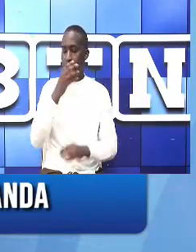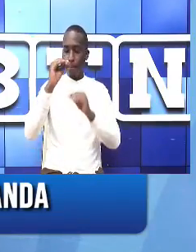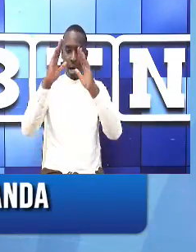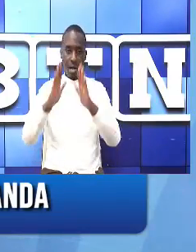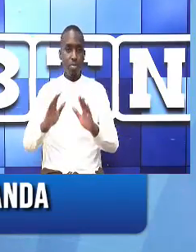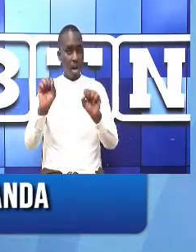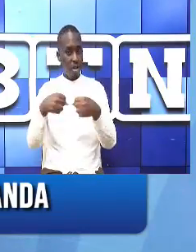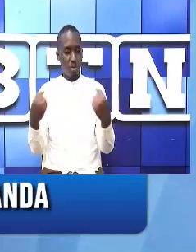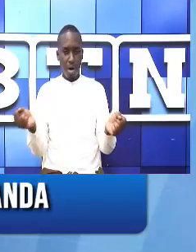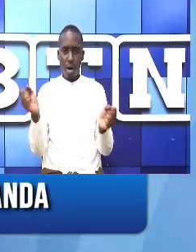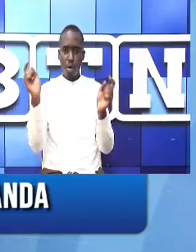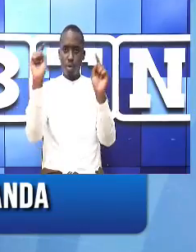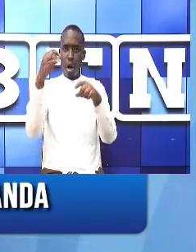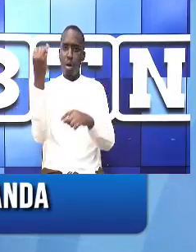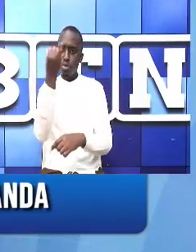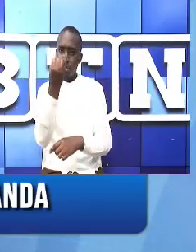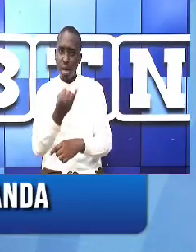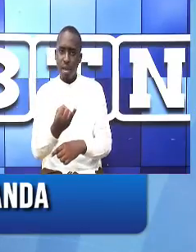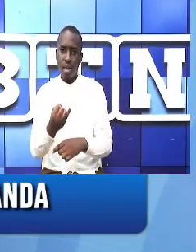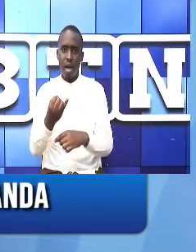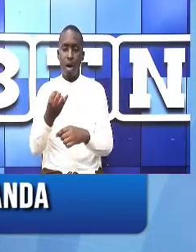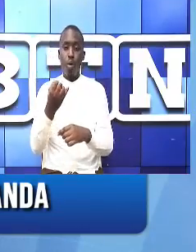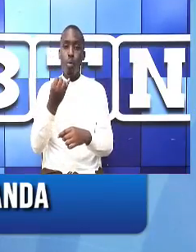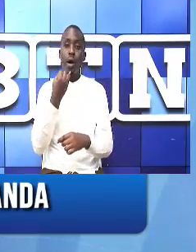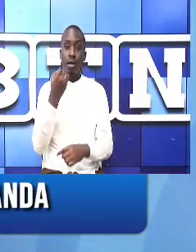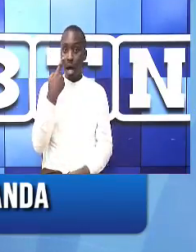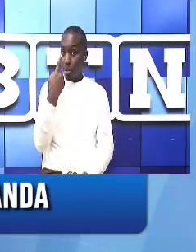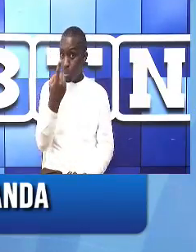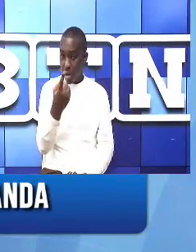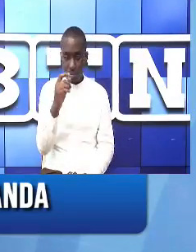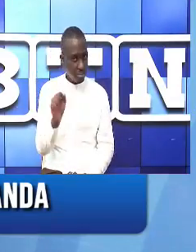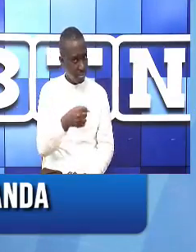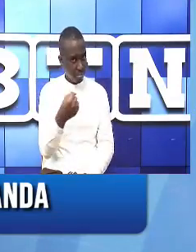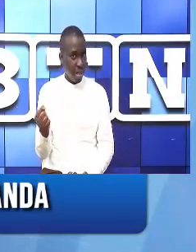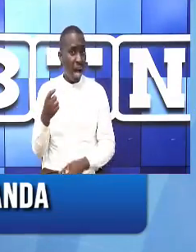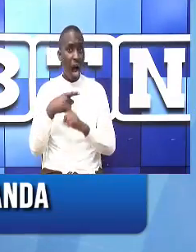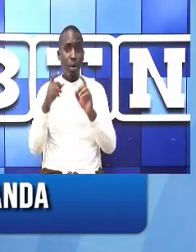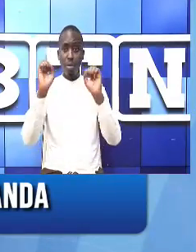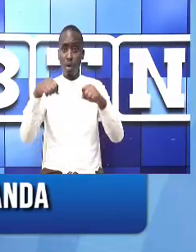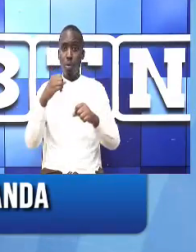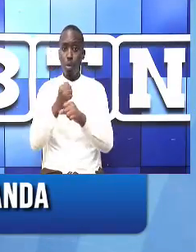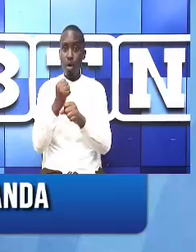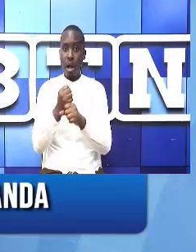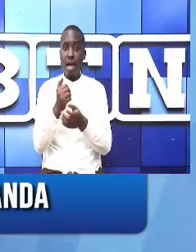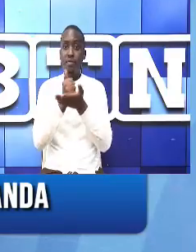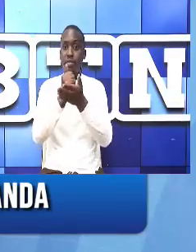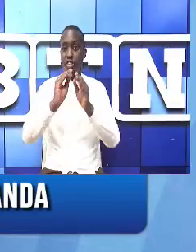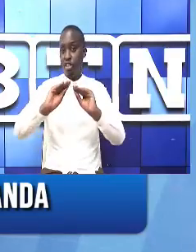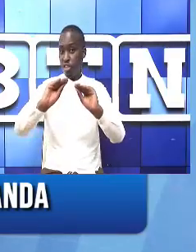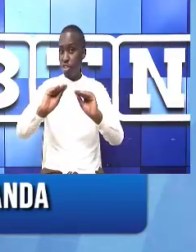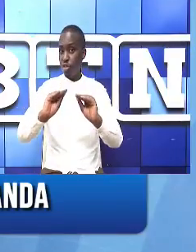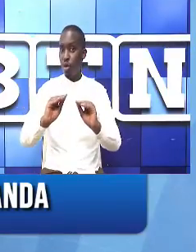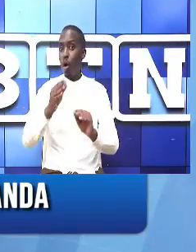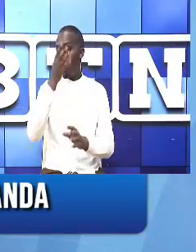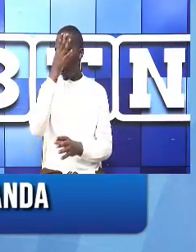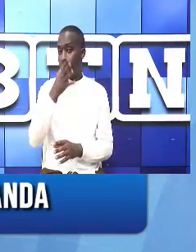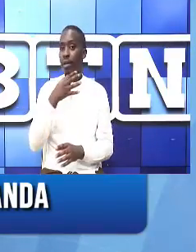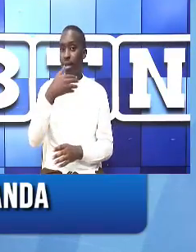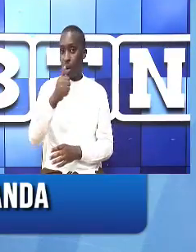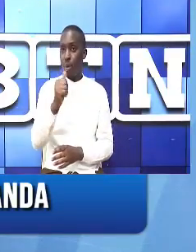urumva ntazajya gushishwanya ku kibaho ngo uwo mwana ngo abibone ariko bashobora kumukorera imfashanyigisho so umubyeyi we nawe